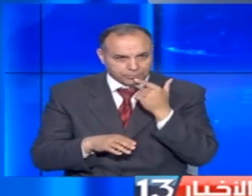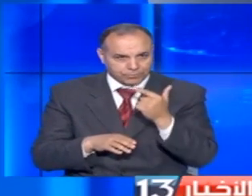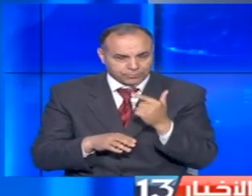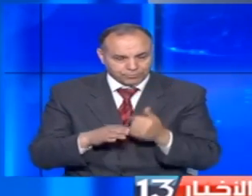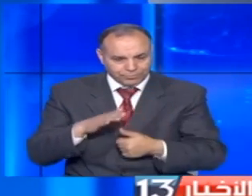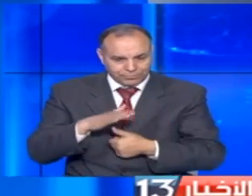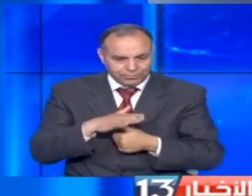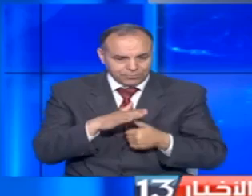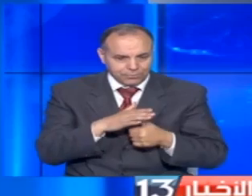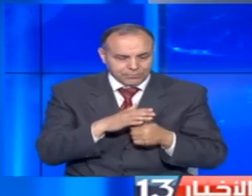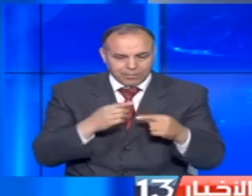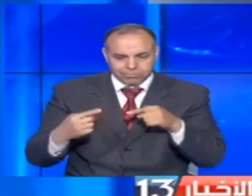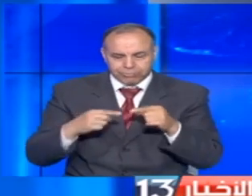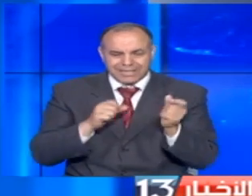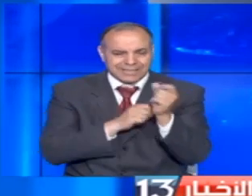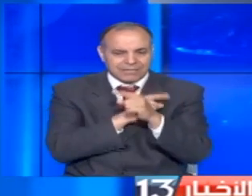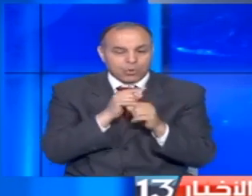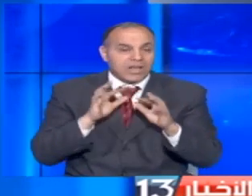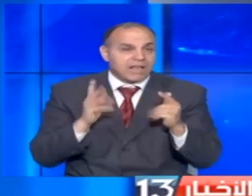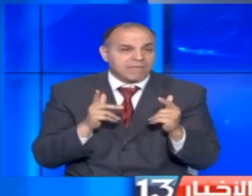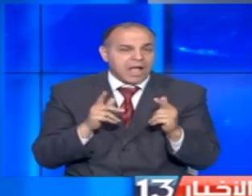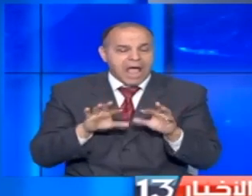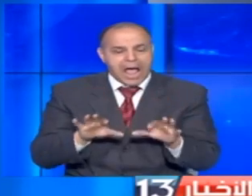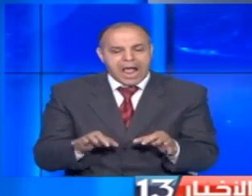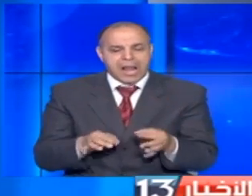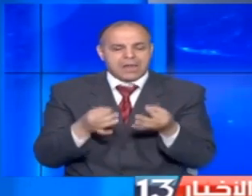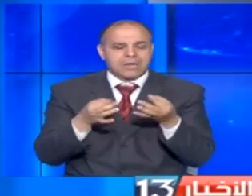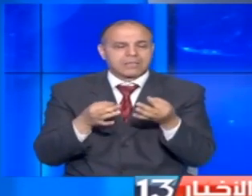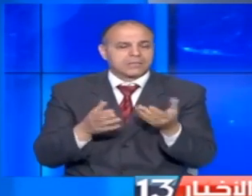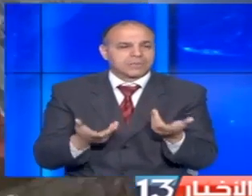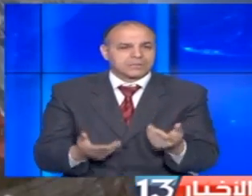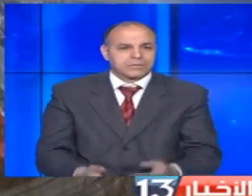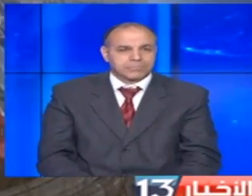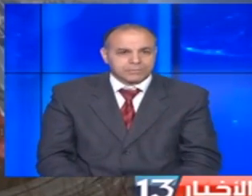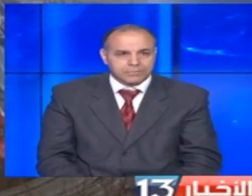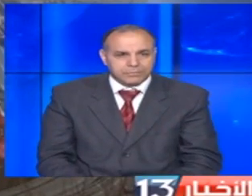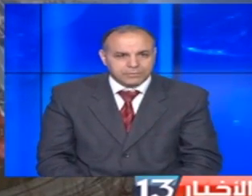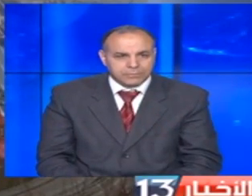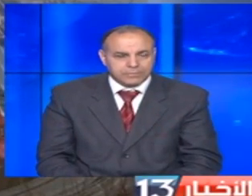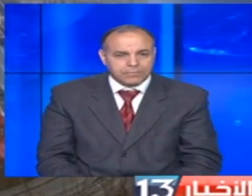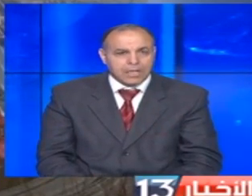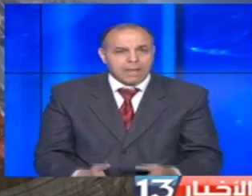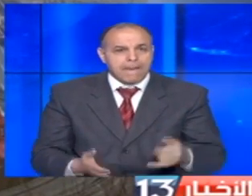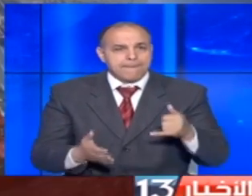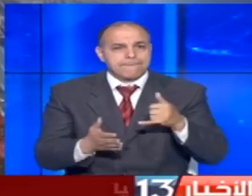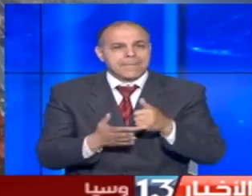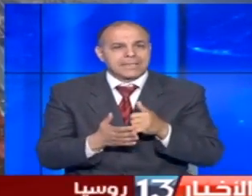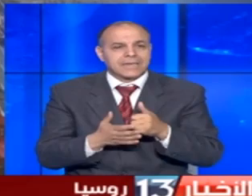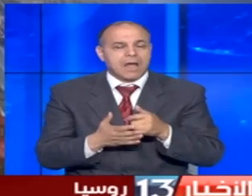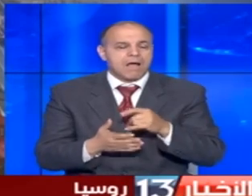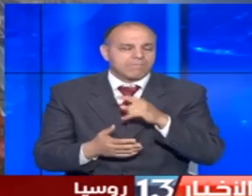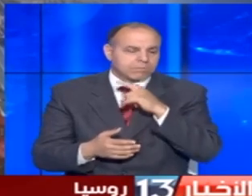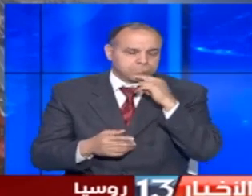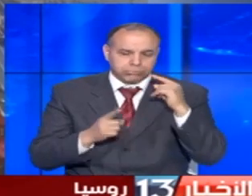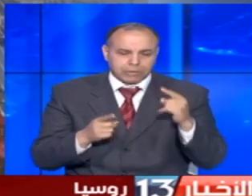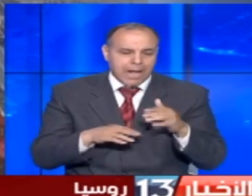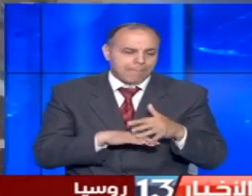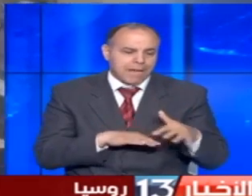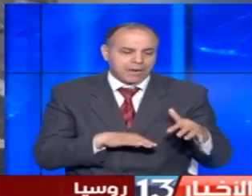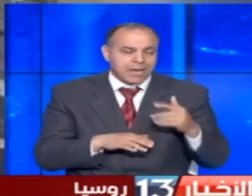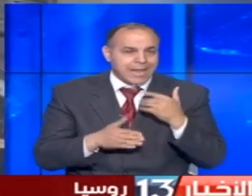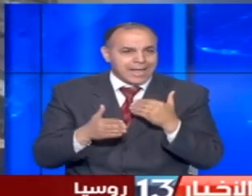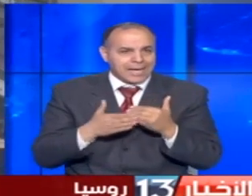الرئيسي الخلاف النووي وكيفيه حله الى مدينه فلاديفوستوك الساحليه